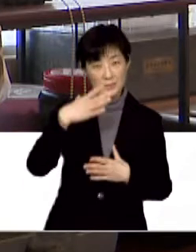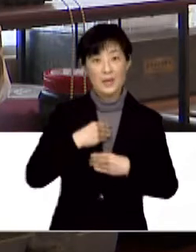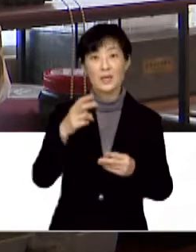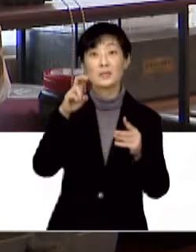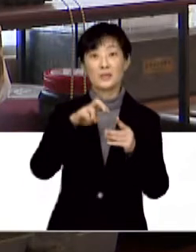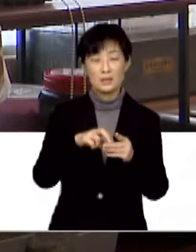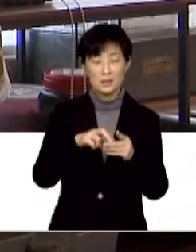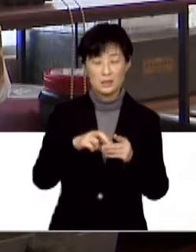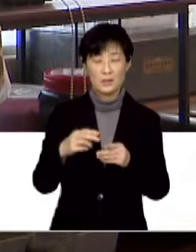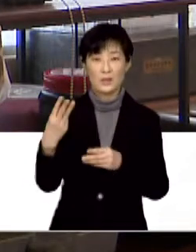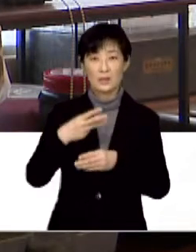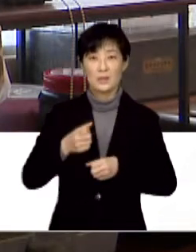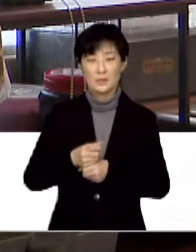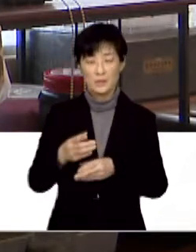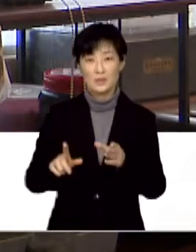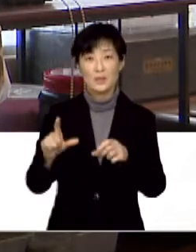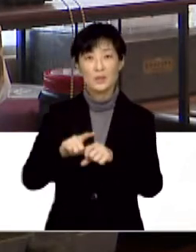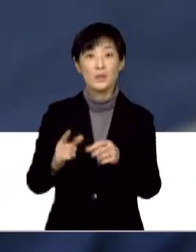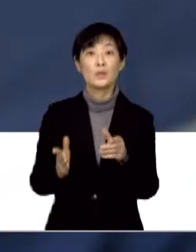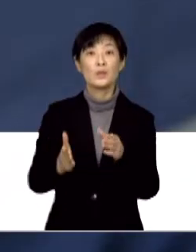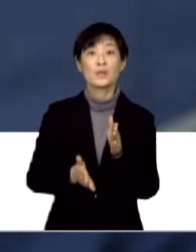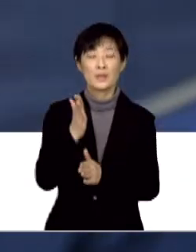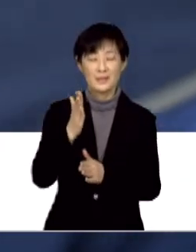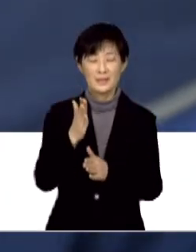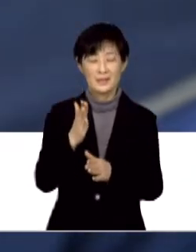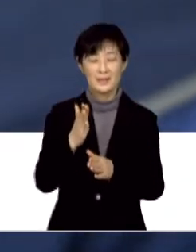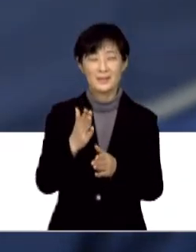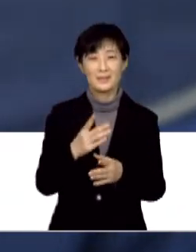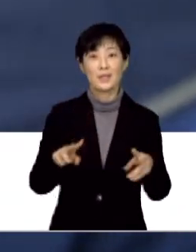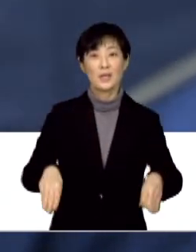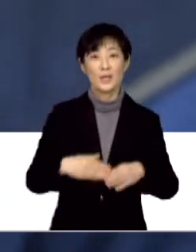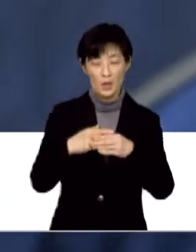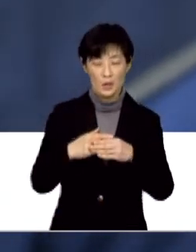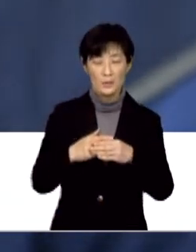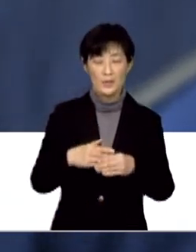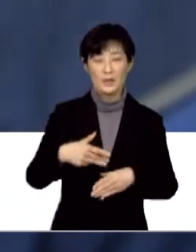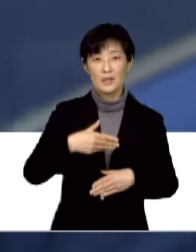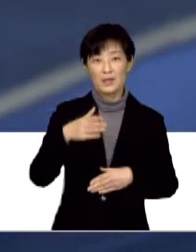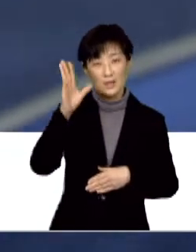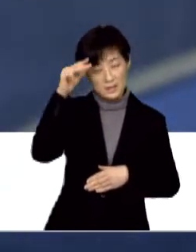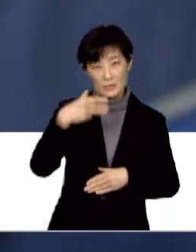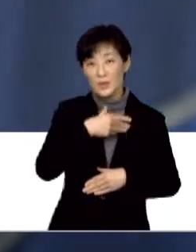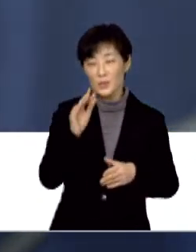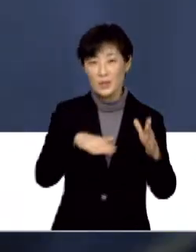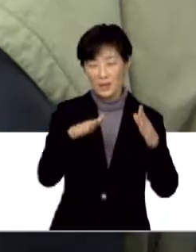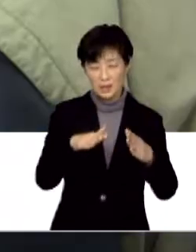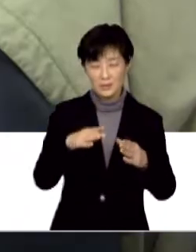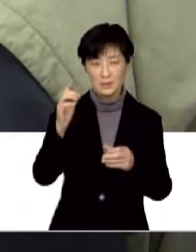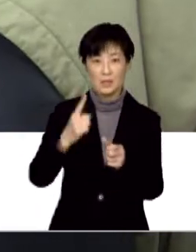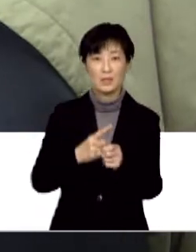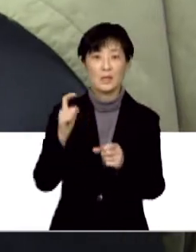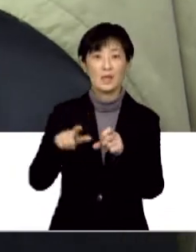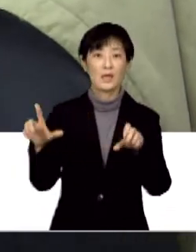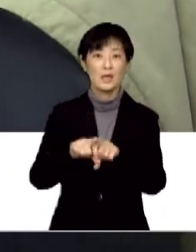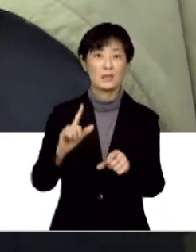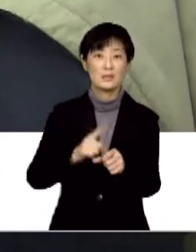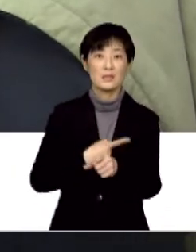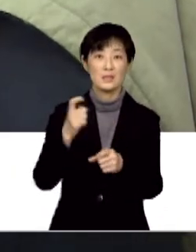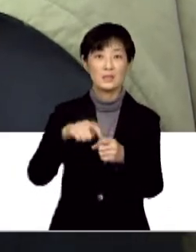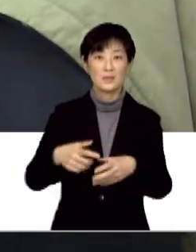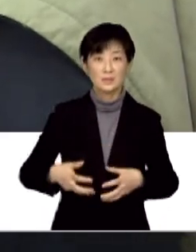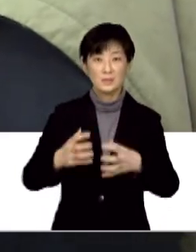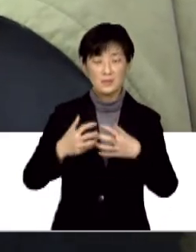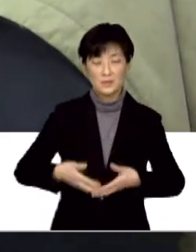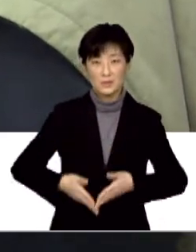만한 치매 안심 센터와 삼천리 도시 가스 가 협약을 맺고 치매 노인 가정을 대상으로 가스 자동 잠금장치 설치